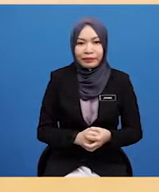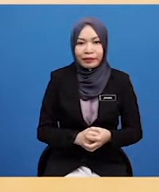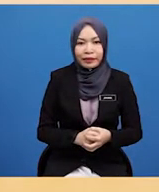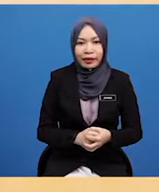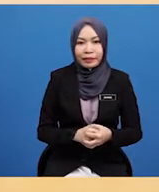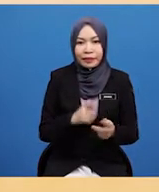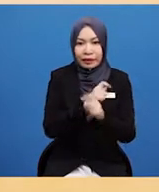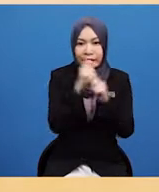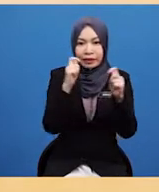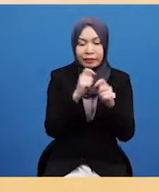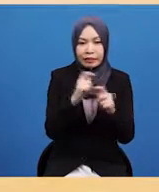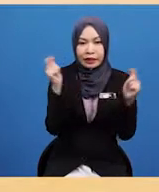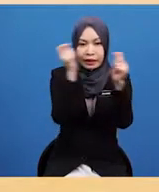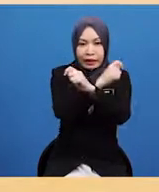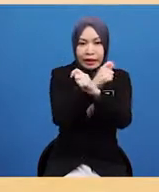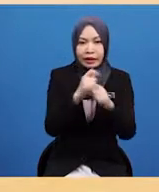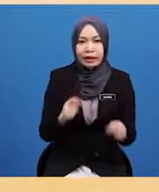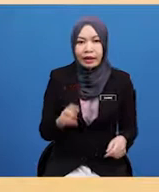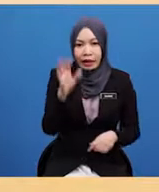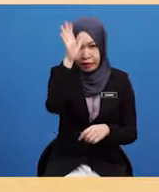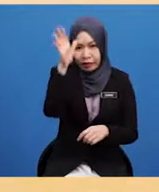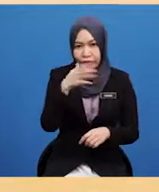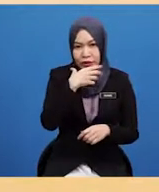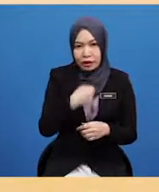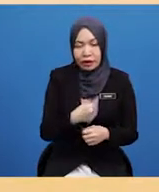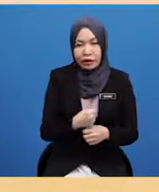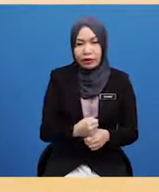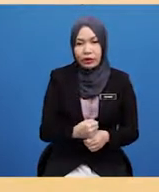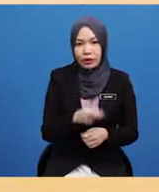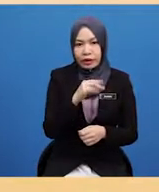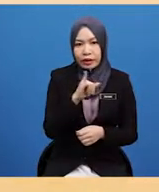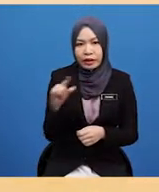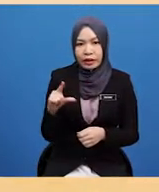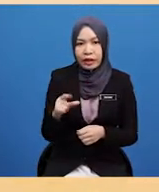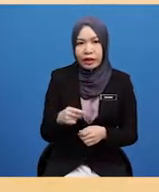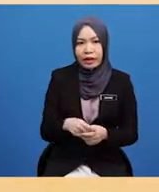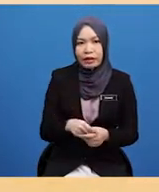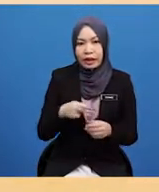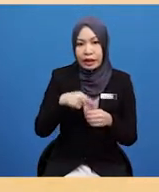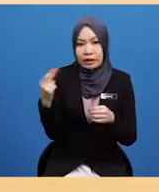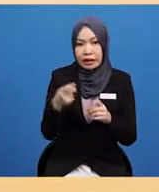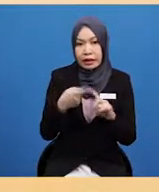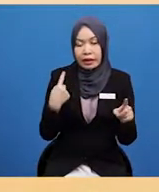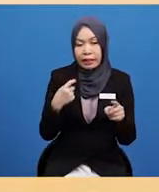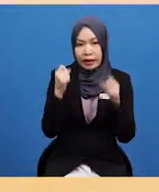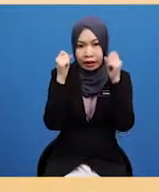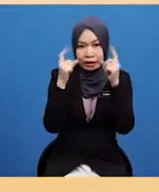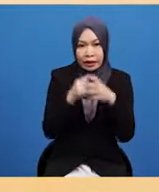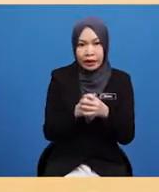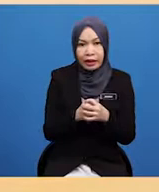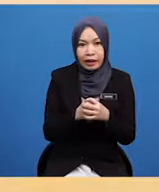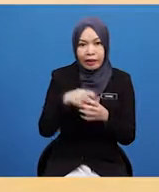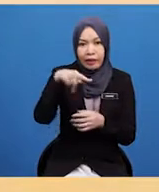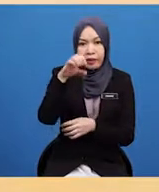Penentangan Tok Canggu merupakan hasil daripada kesedaran politik antara bangsa yang